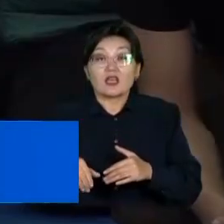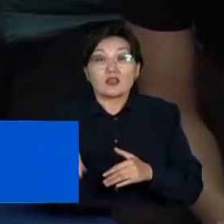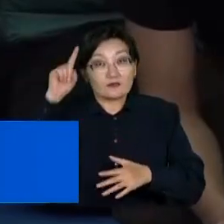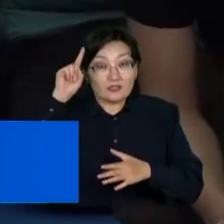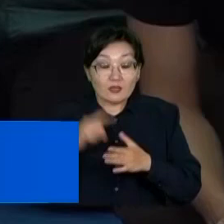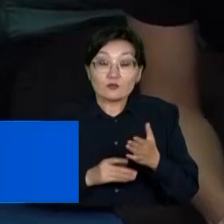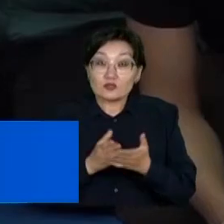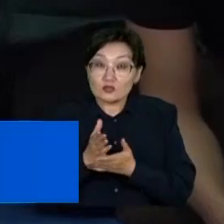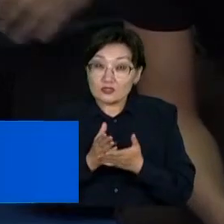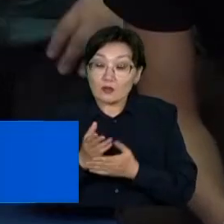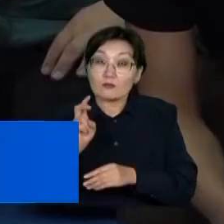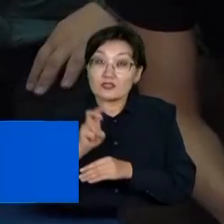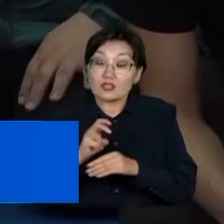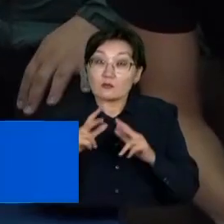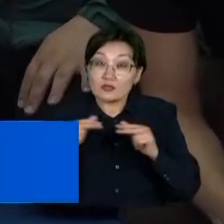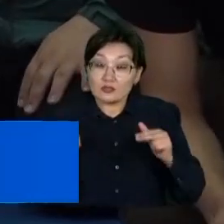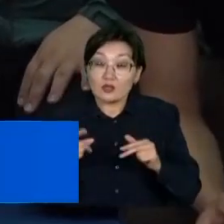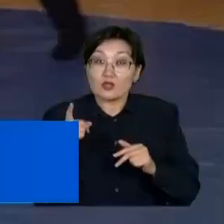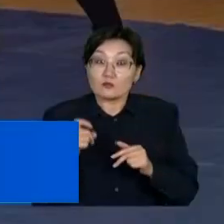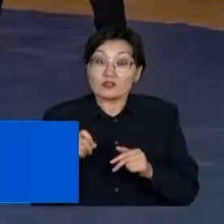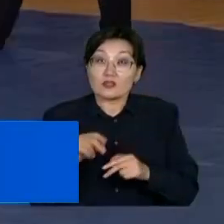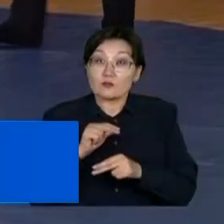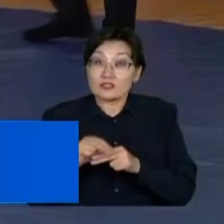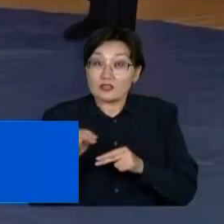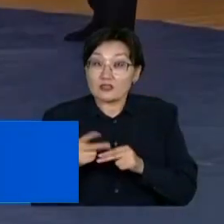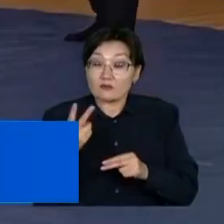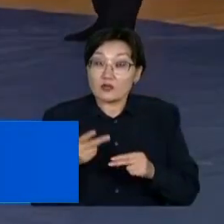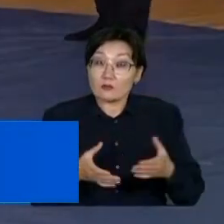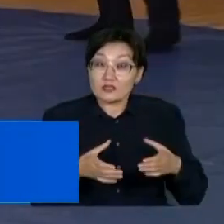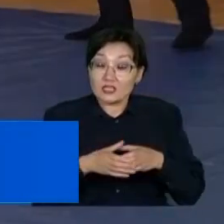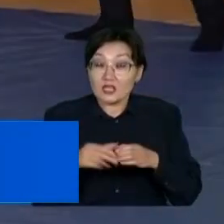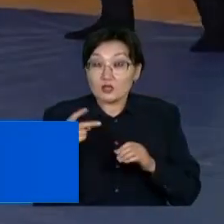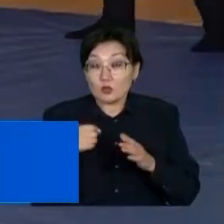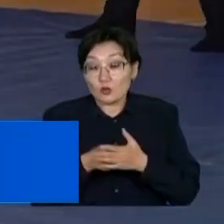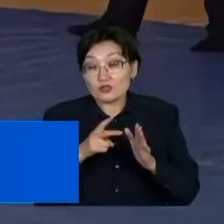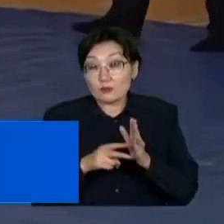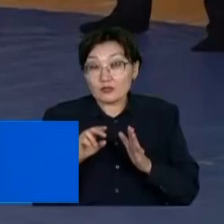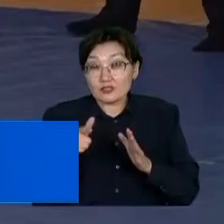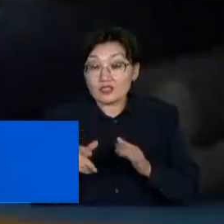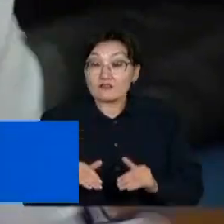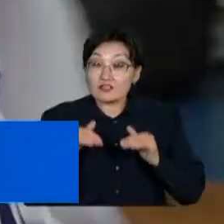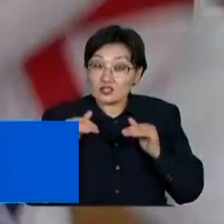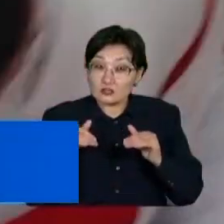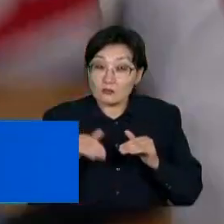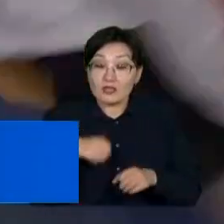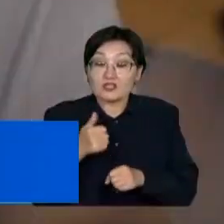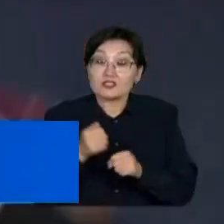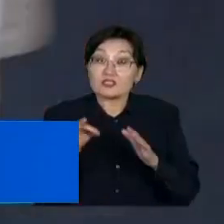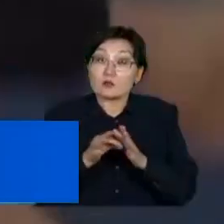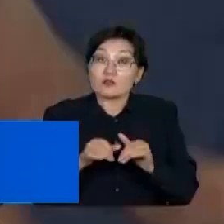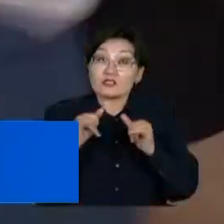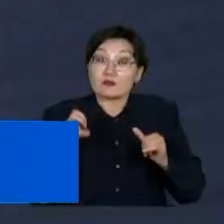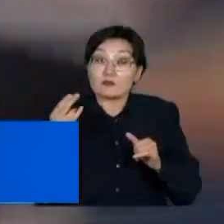посетителей мечети. Порядка 100 имамов боролись в двух весовых категориях до 75 килограммов и выше. Главная цель –